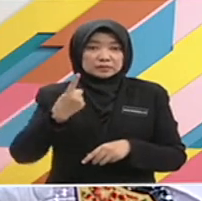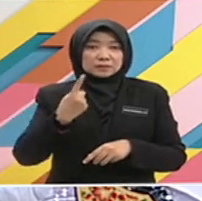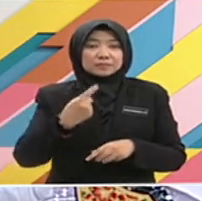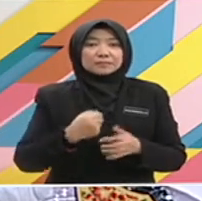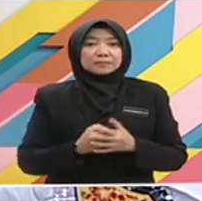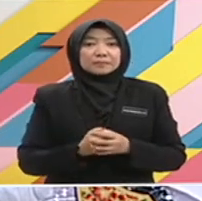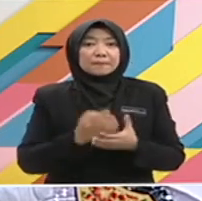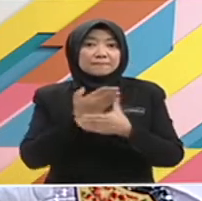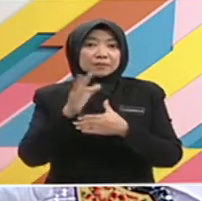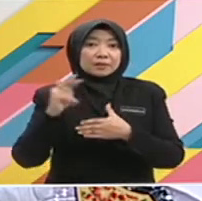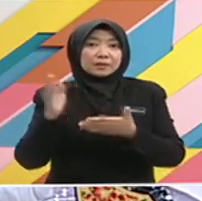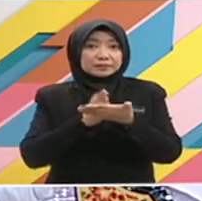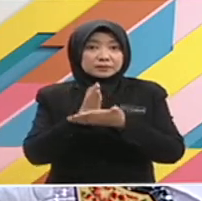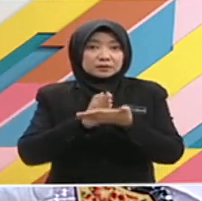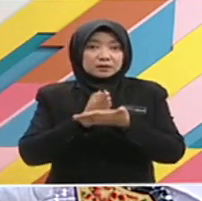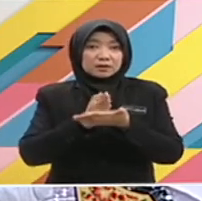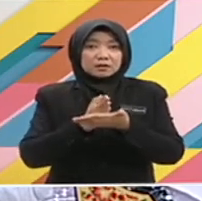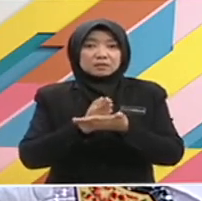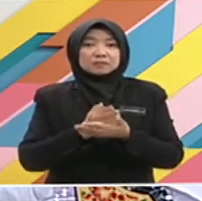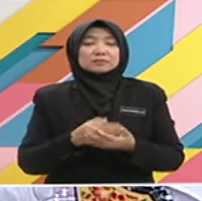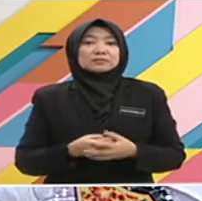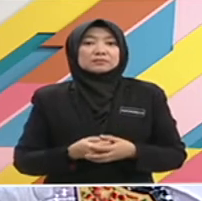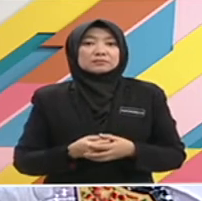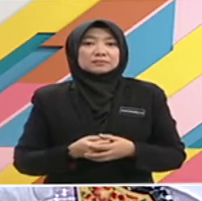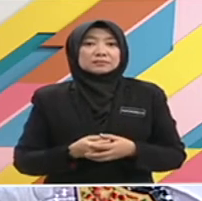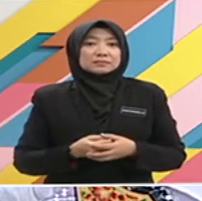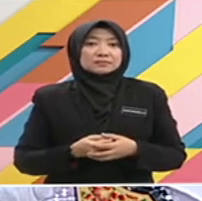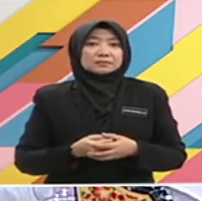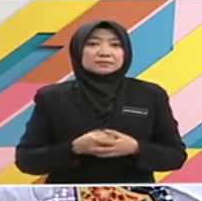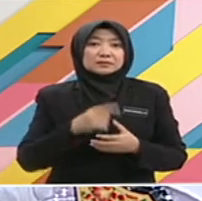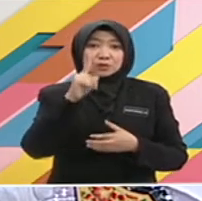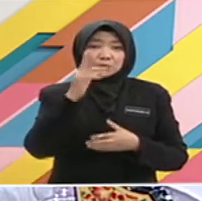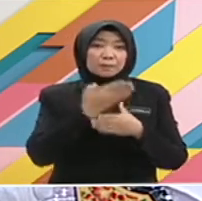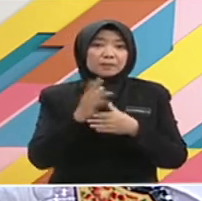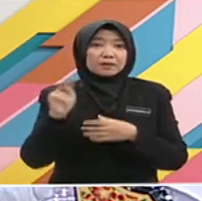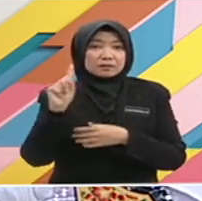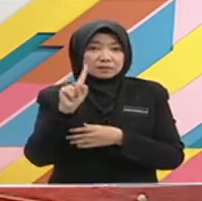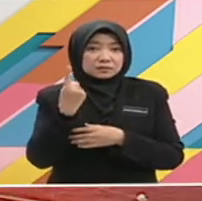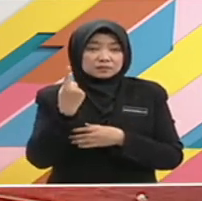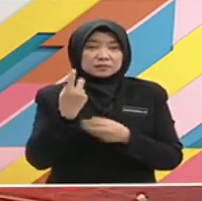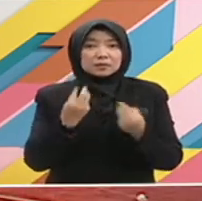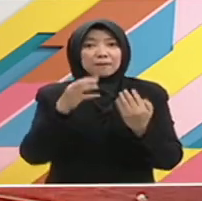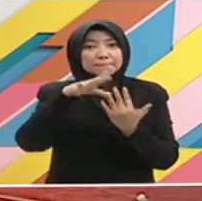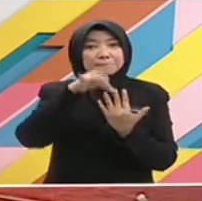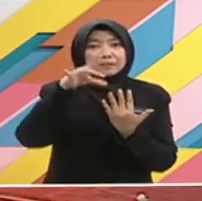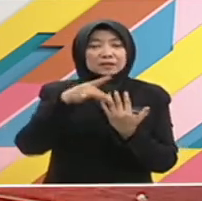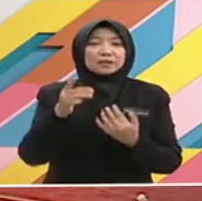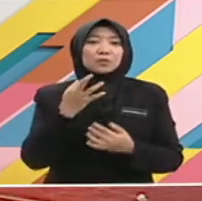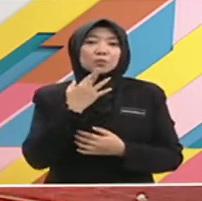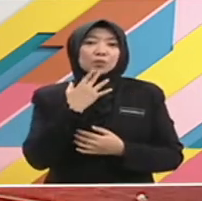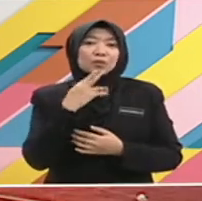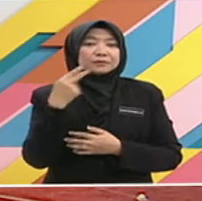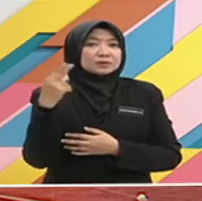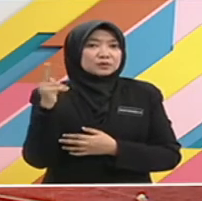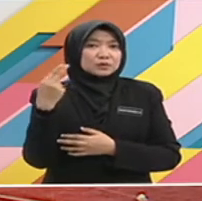pada dua-dua belah bahagian. Baik. Okay. Sebelah bahagian saja. Jadi saya nak pilih warna hijau lah ya. Ya. Okey, kita